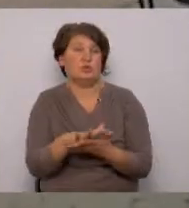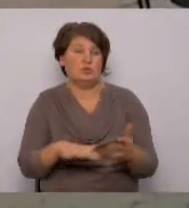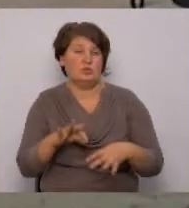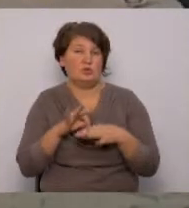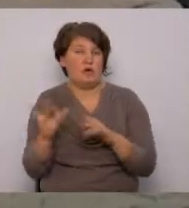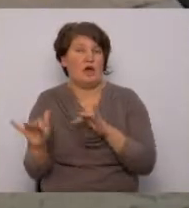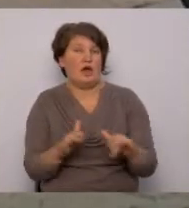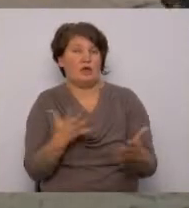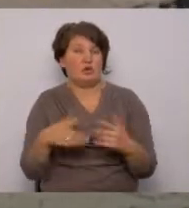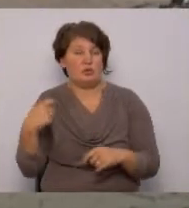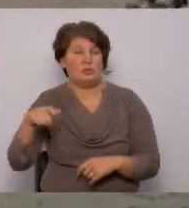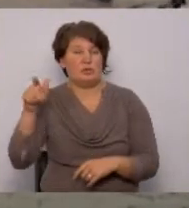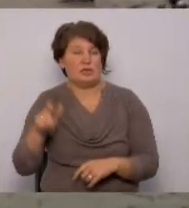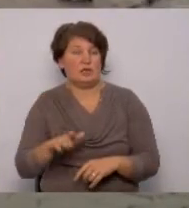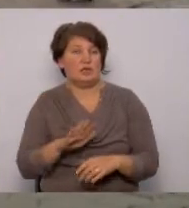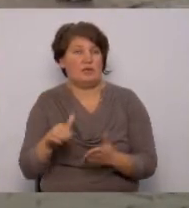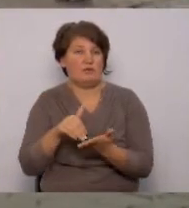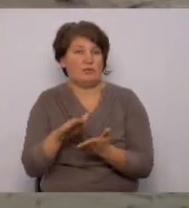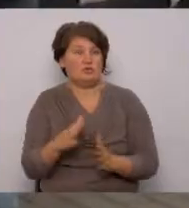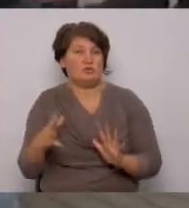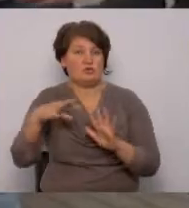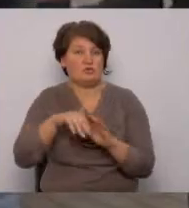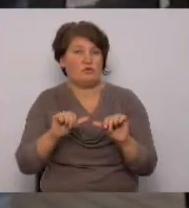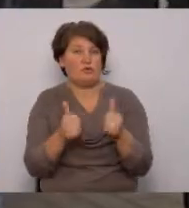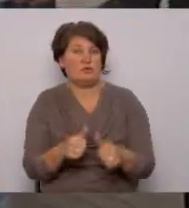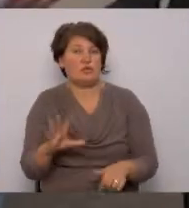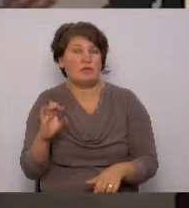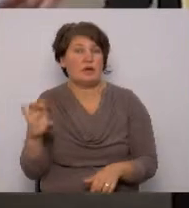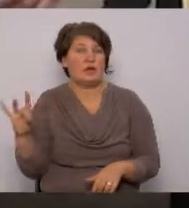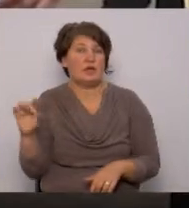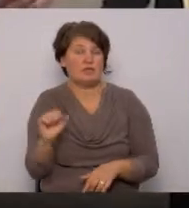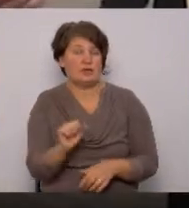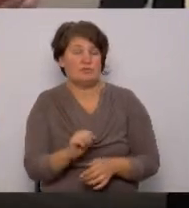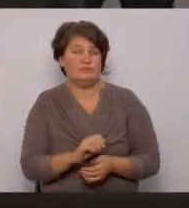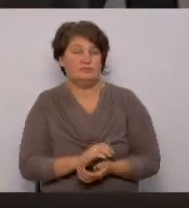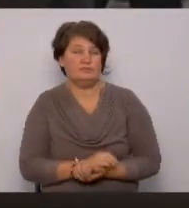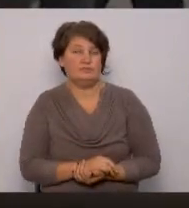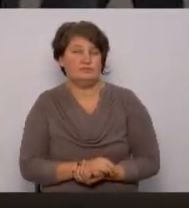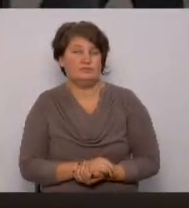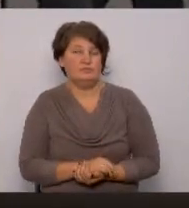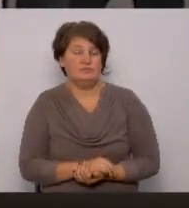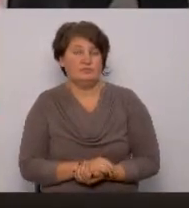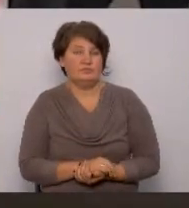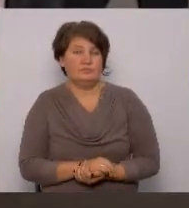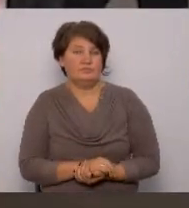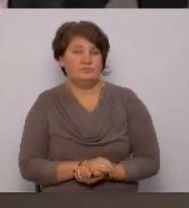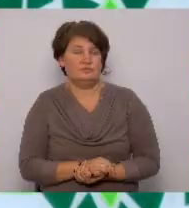акції, якщо президент не відмовиться від застосування формули Штайнмаєра. Дарина Коломієць, Ігор Якубчик. Новини на